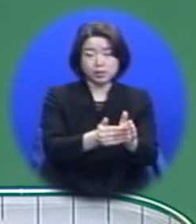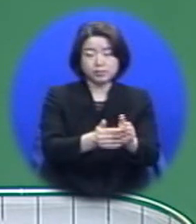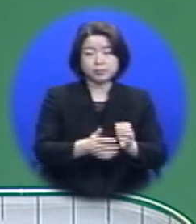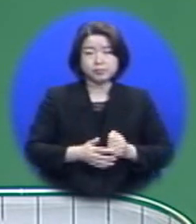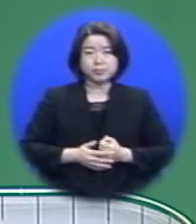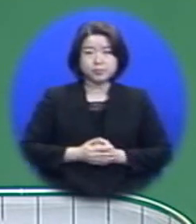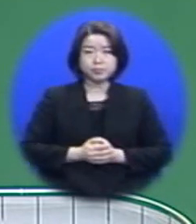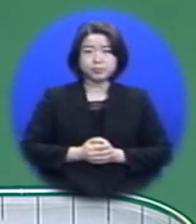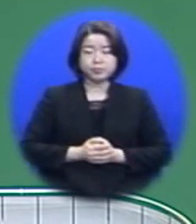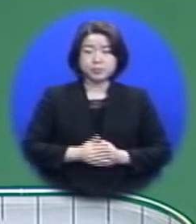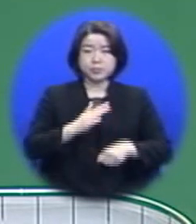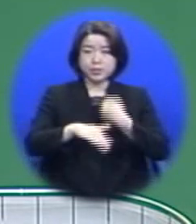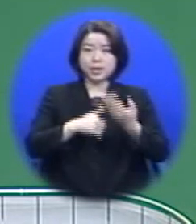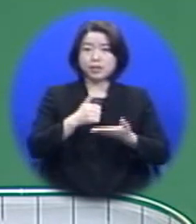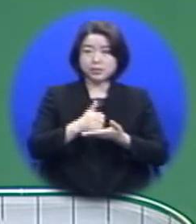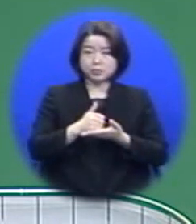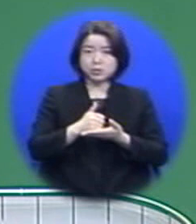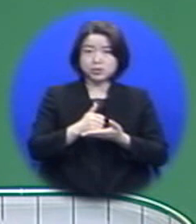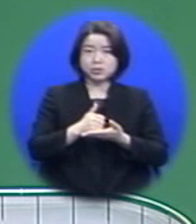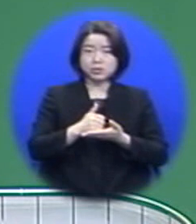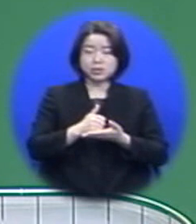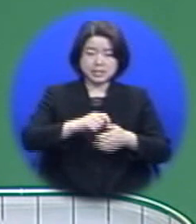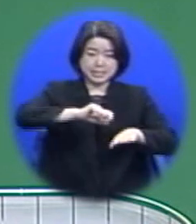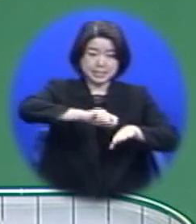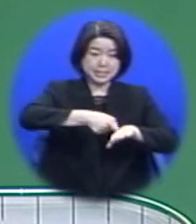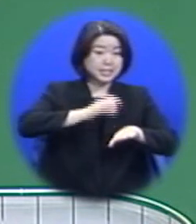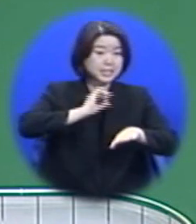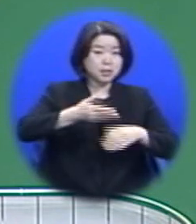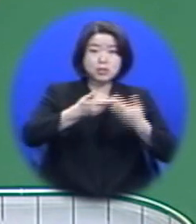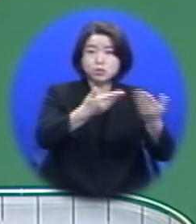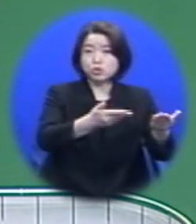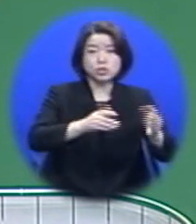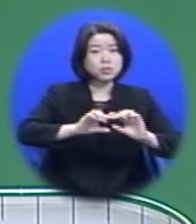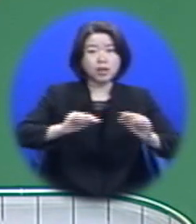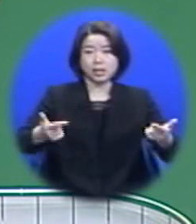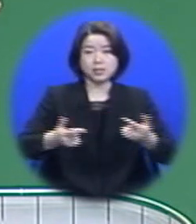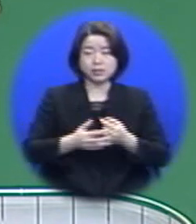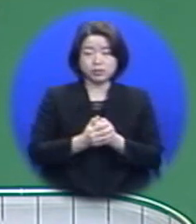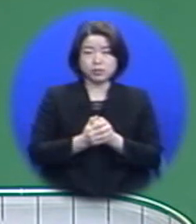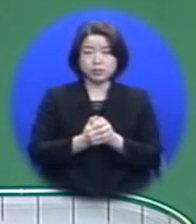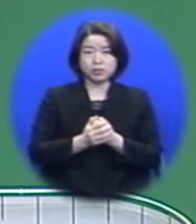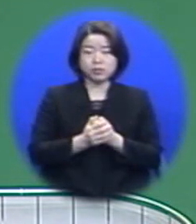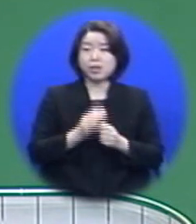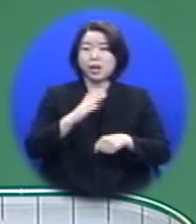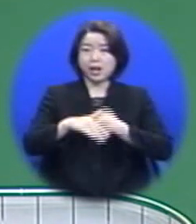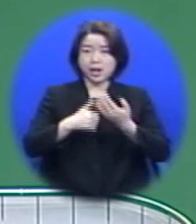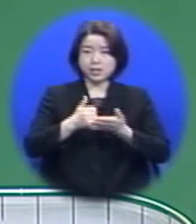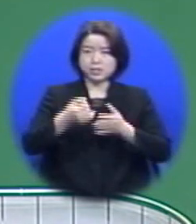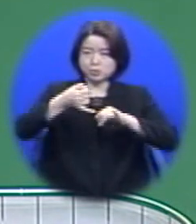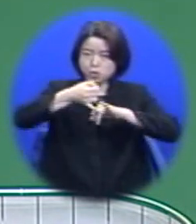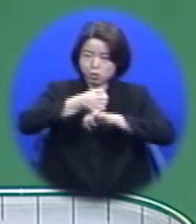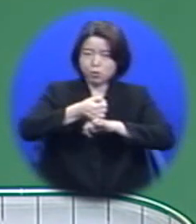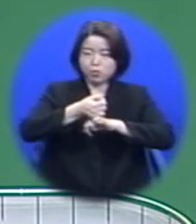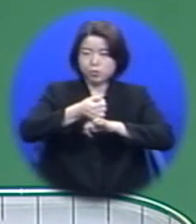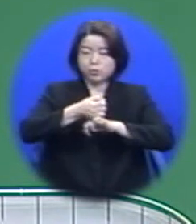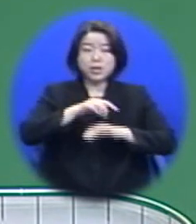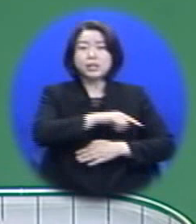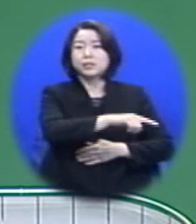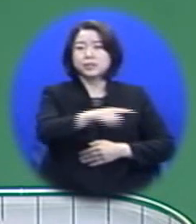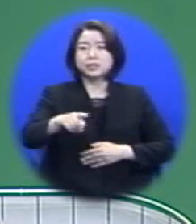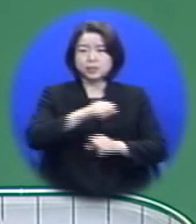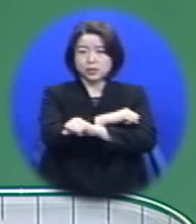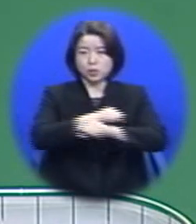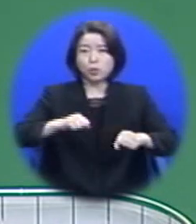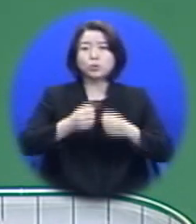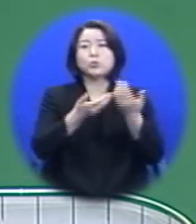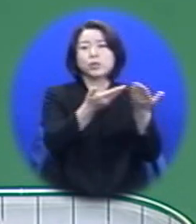용서하셨다 하나님은 징계만 하시는 하나님이 아닙니다 하나님은 반드시 그들을